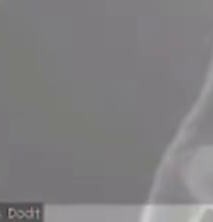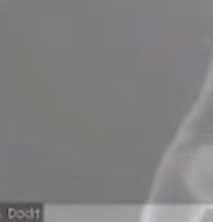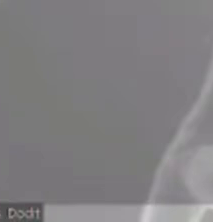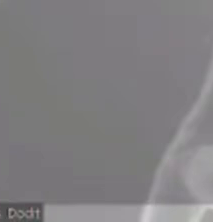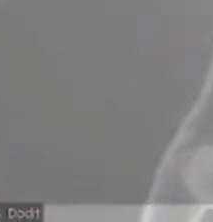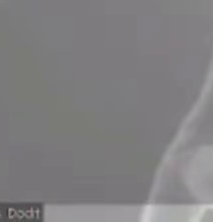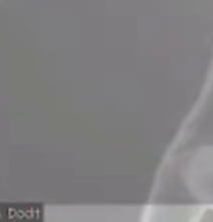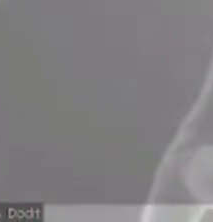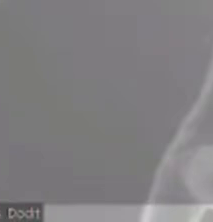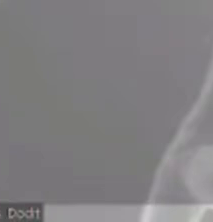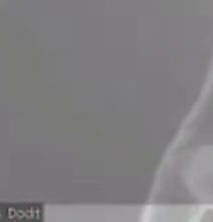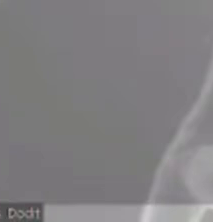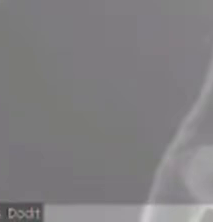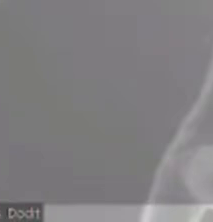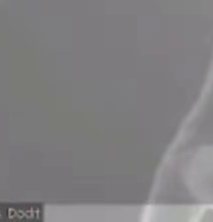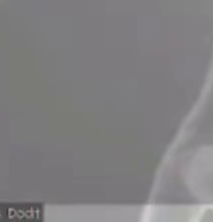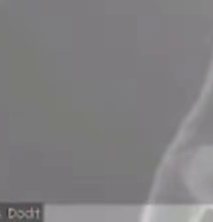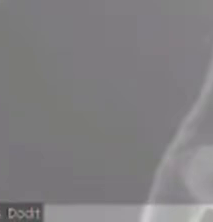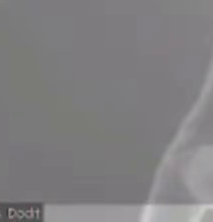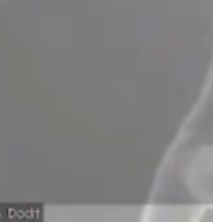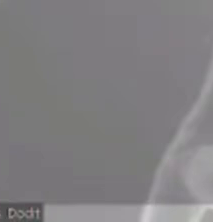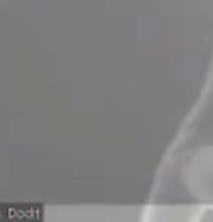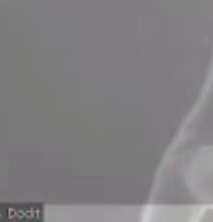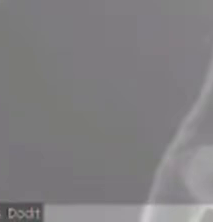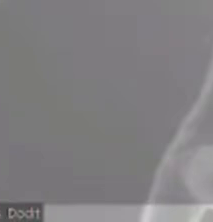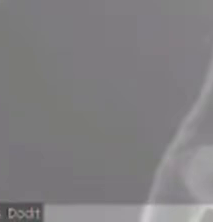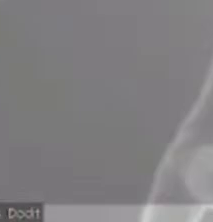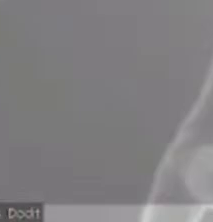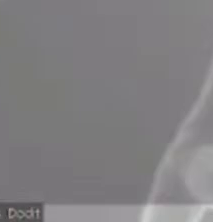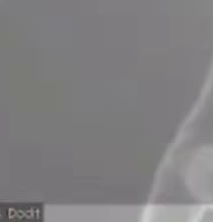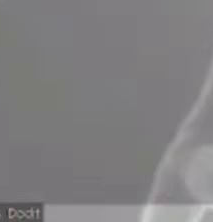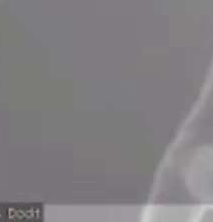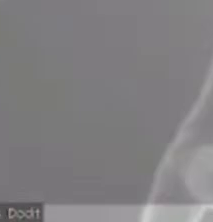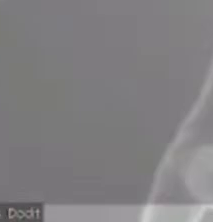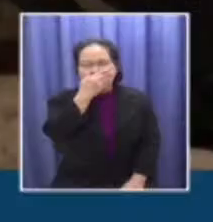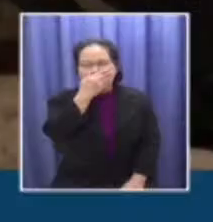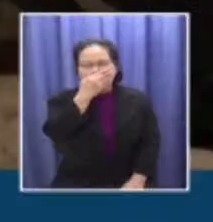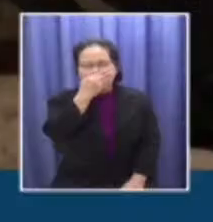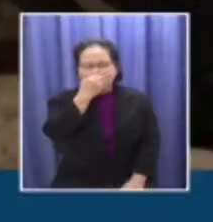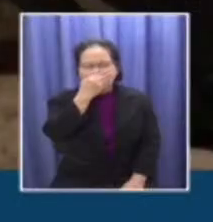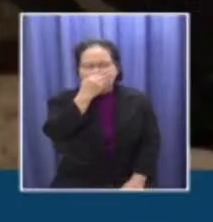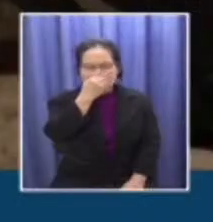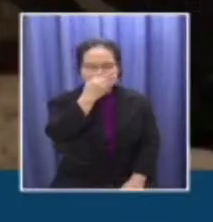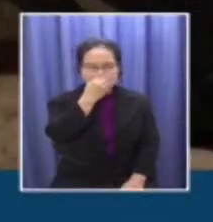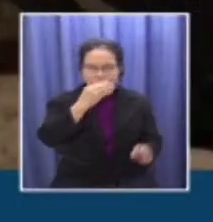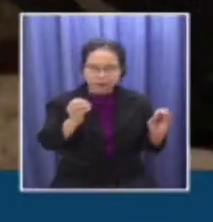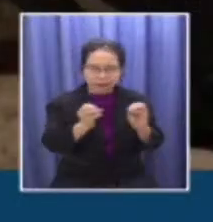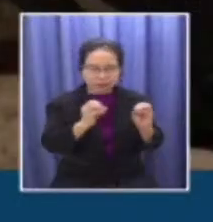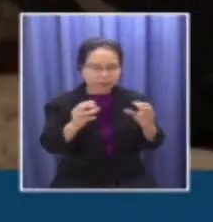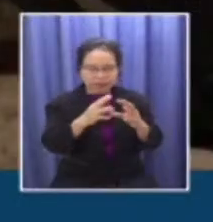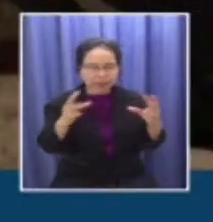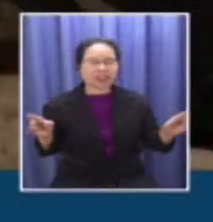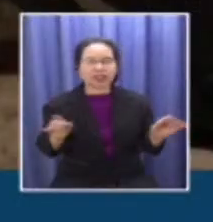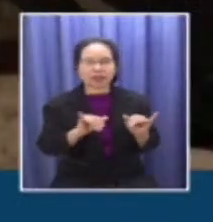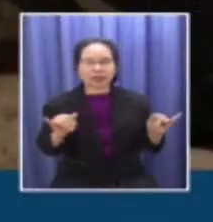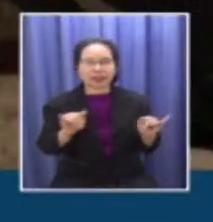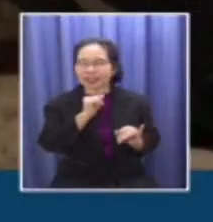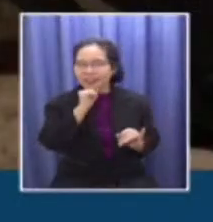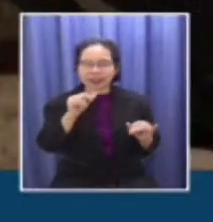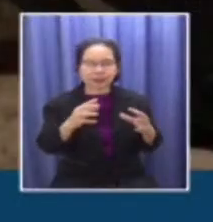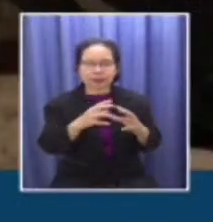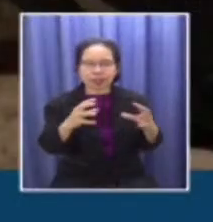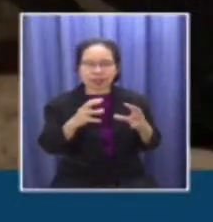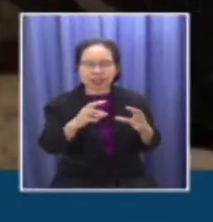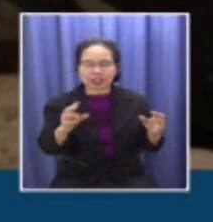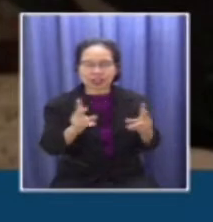abo nko a obaayɛ a wo sɛ abo da ne frim pampuro mu na baayɛ wa hwɛ nyansa be ne hu hindi magmamatch